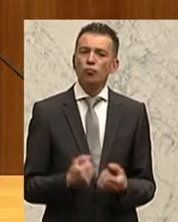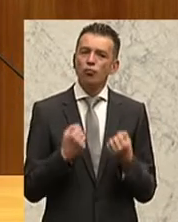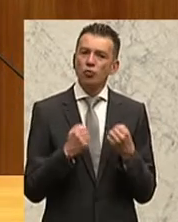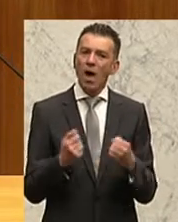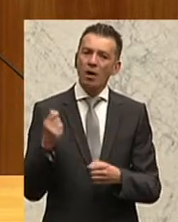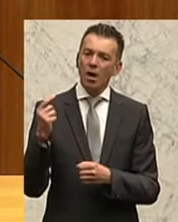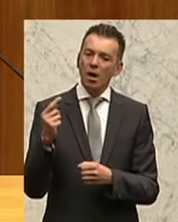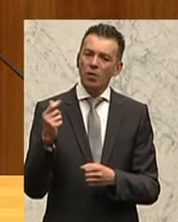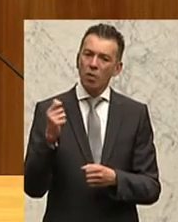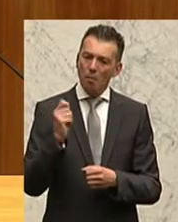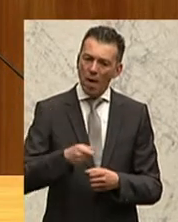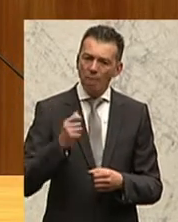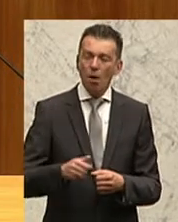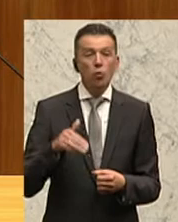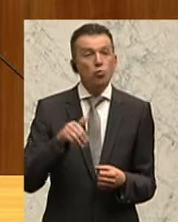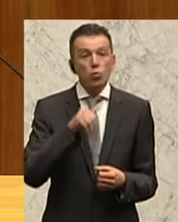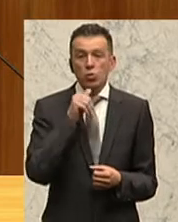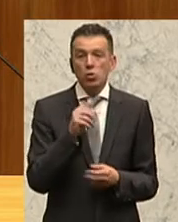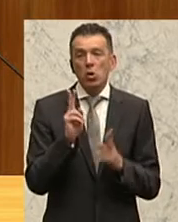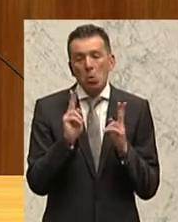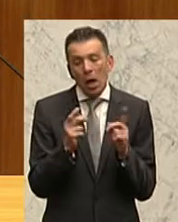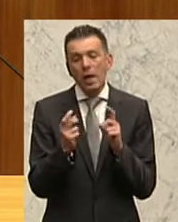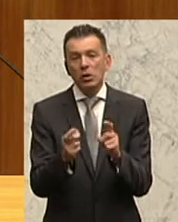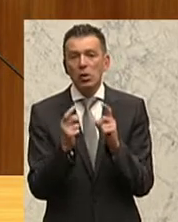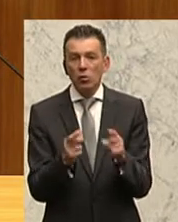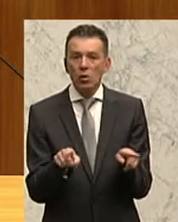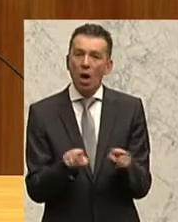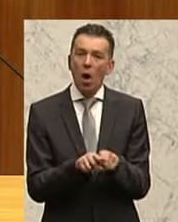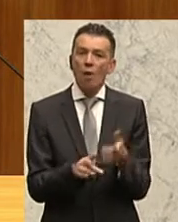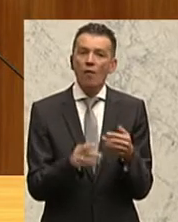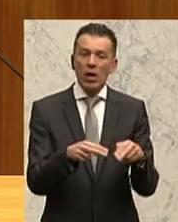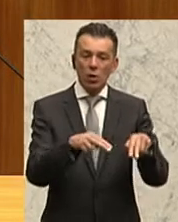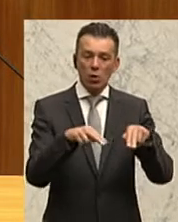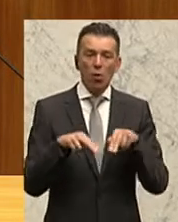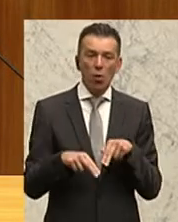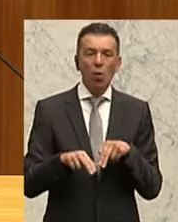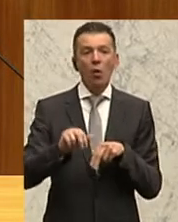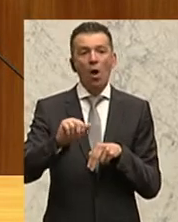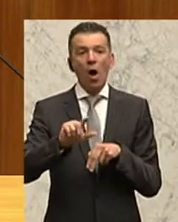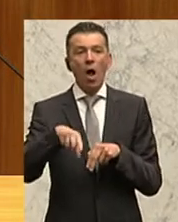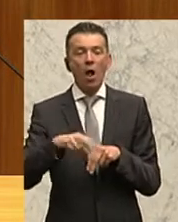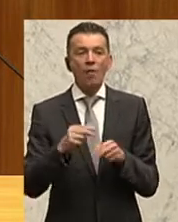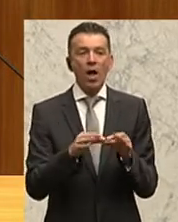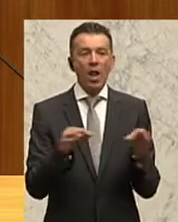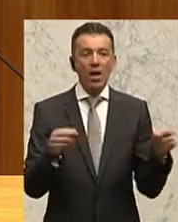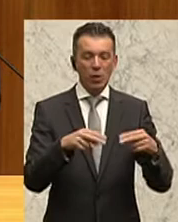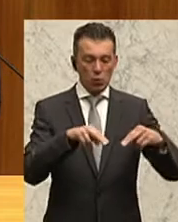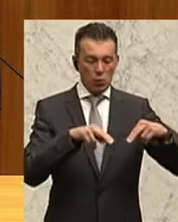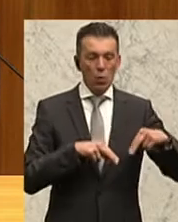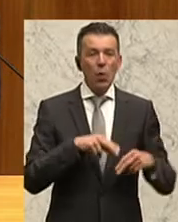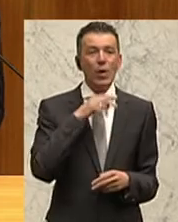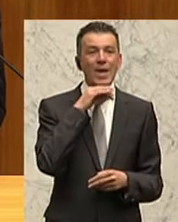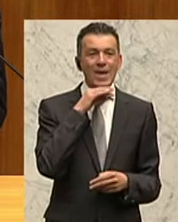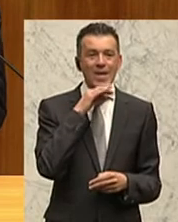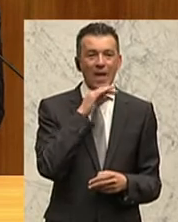dass man es ausüben muss, aber man könnte es diskutieren. Oder auch etwa der Rückzug über die Alpha-Linie hinweg auf israelisches Hoheitsgebiet, um den Soldaten